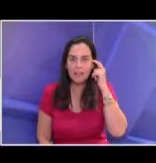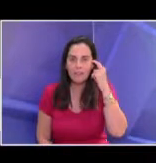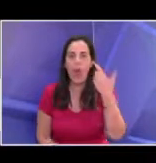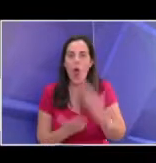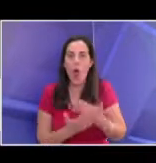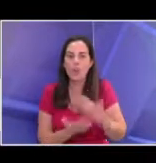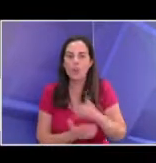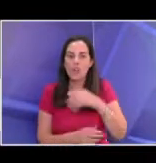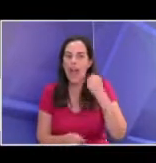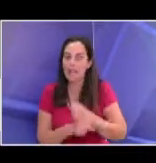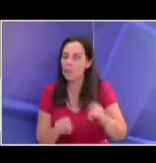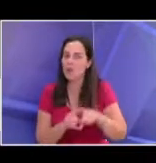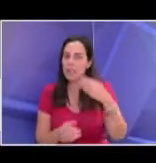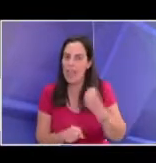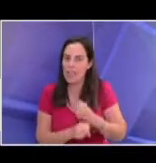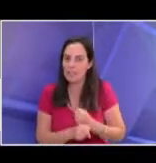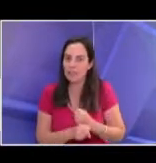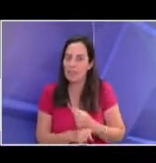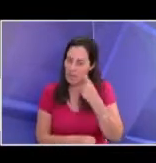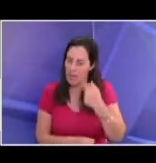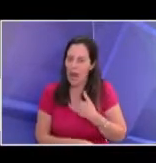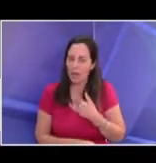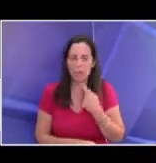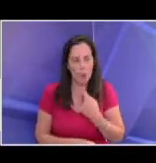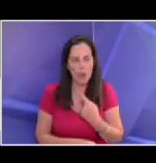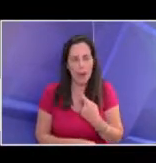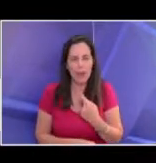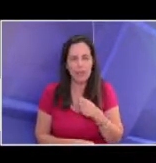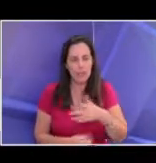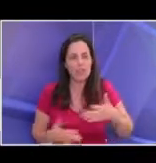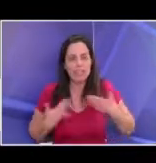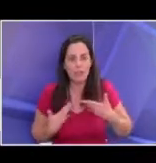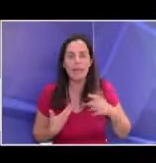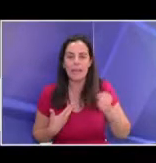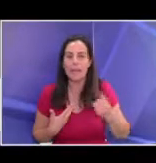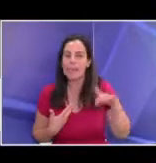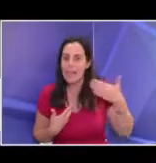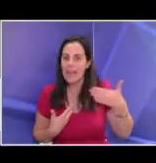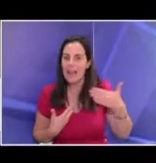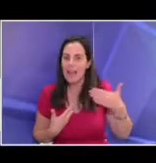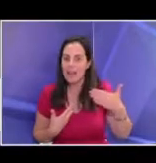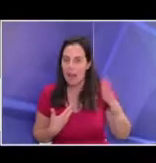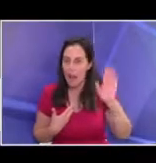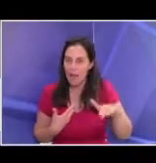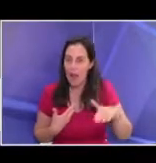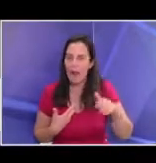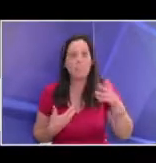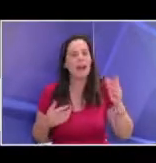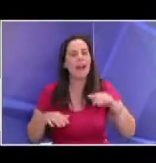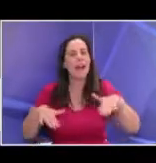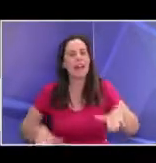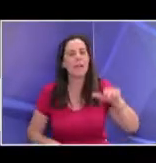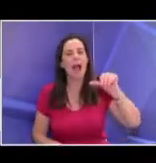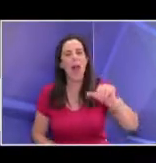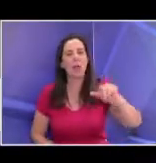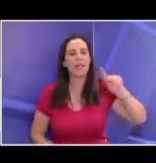שהעובדה שהיא עשתה את זה כמו שהיא עשתה את זה, נראה לי מרמזת על זה שהיא תשמח אם יהיה איזושהי, הרי גם אלון קסטיאל נחשף בצורה